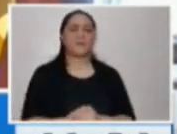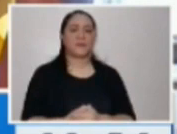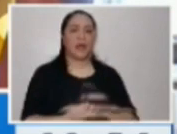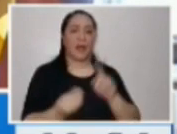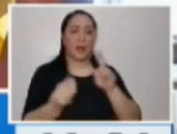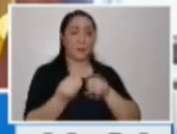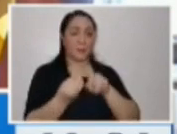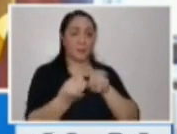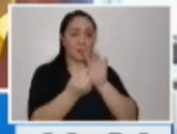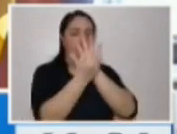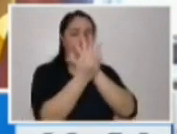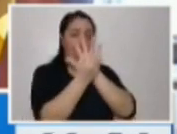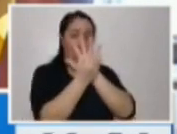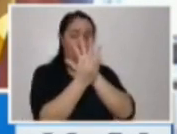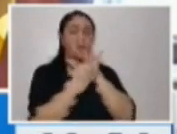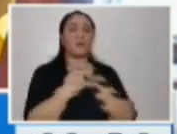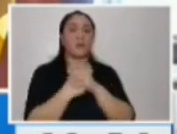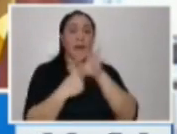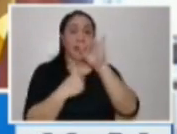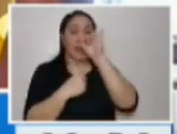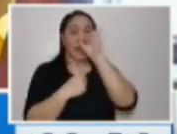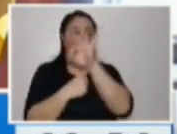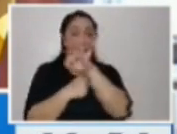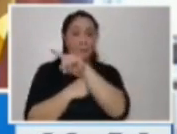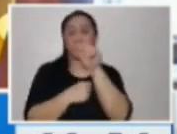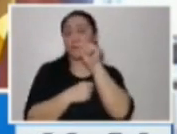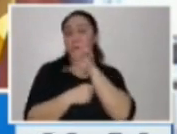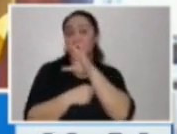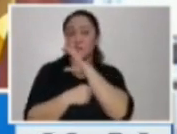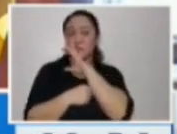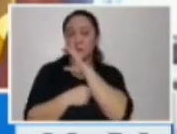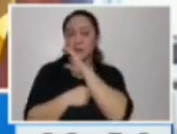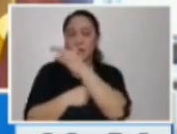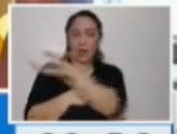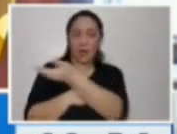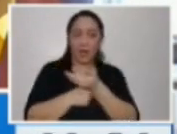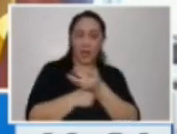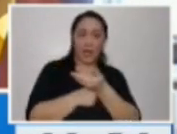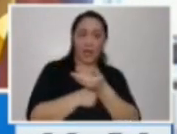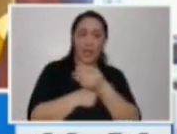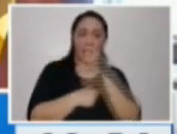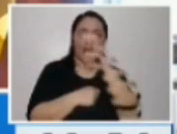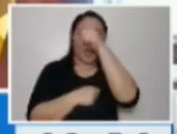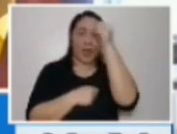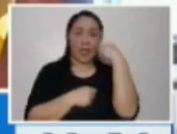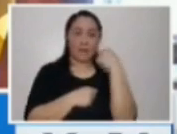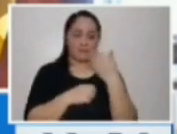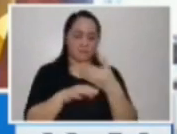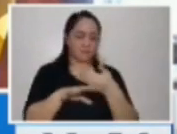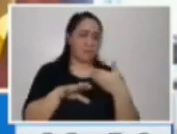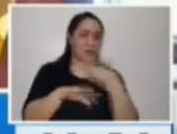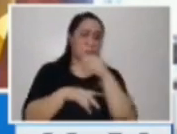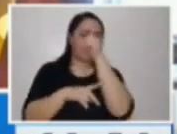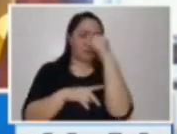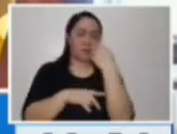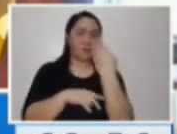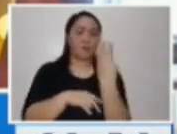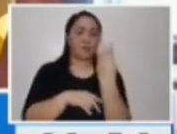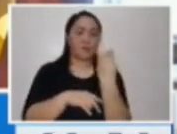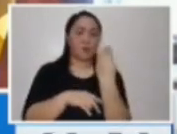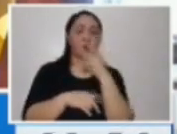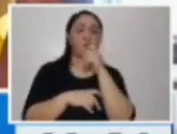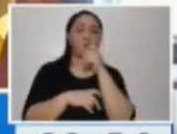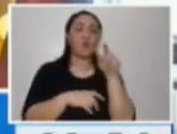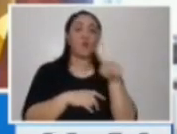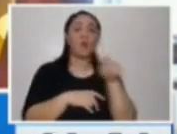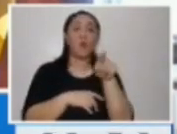yung pasyente, hahanapan pa natin ang pondo yan through yung Malasakit Center and the other sources of funds para hindi na maglabas ng pera